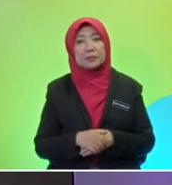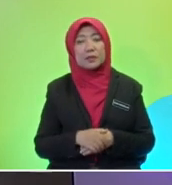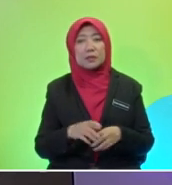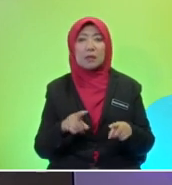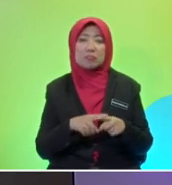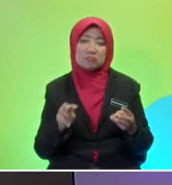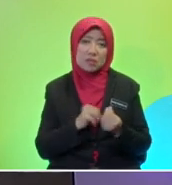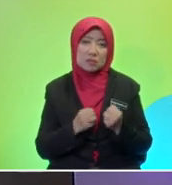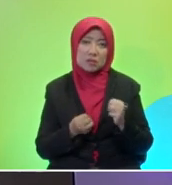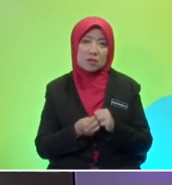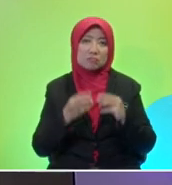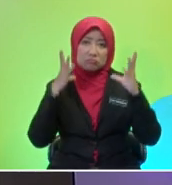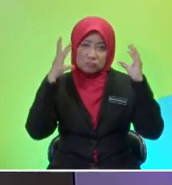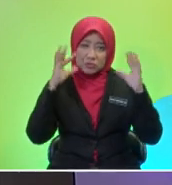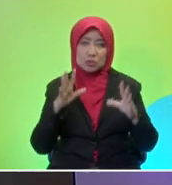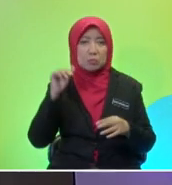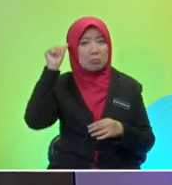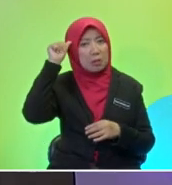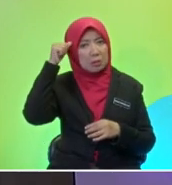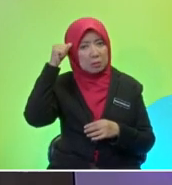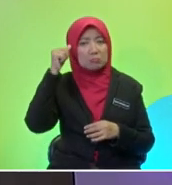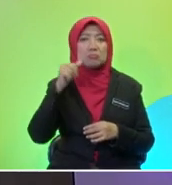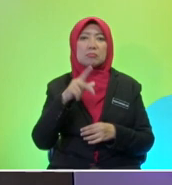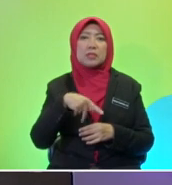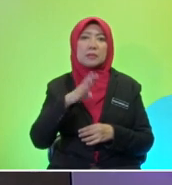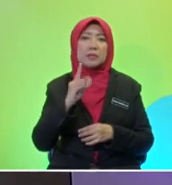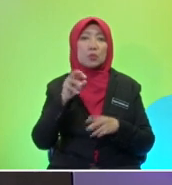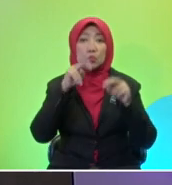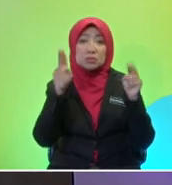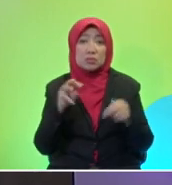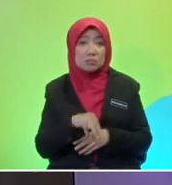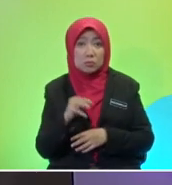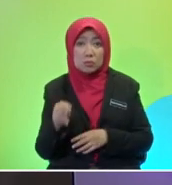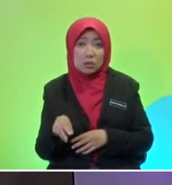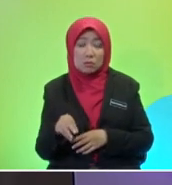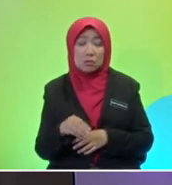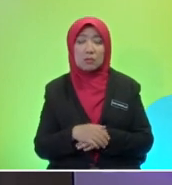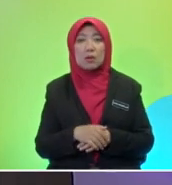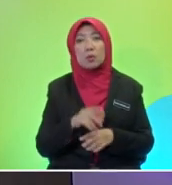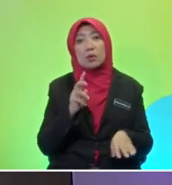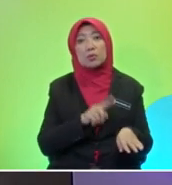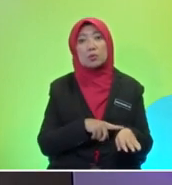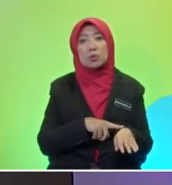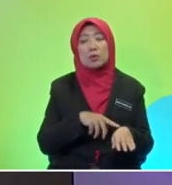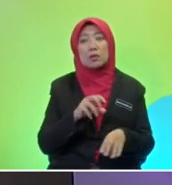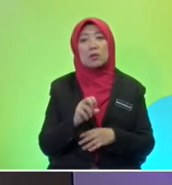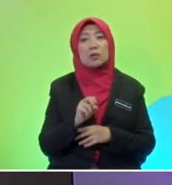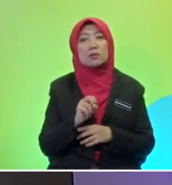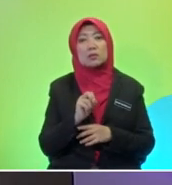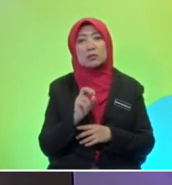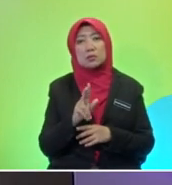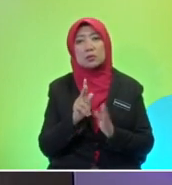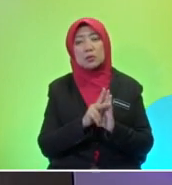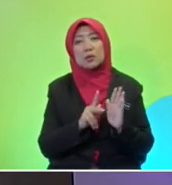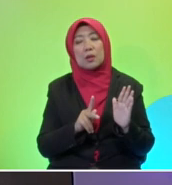itu juga menguji penguasaan murid diisi betul sekali waktu bila waktu syukur begini minta